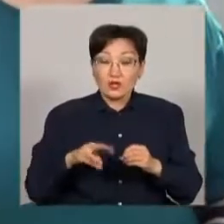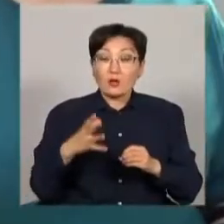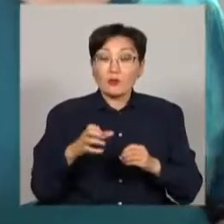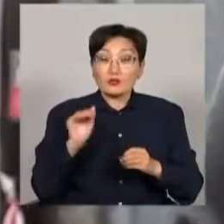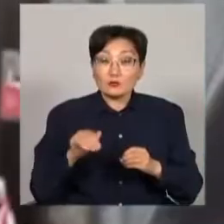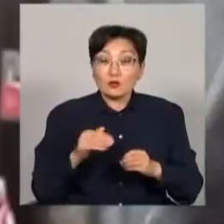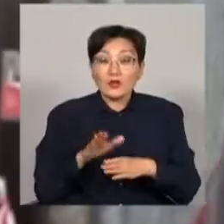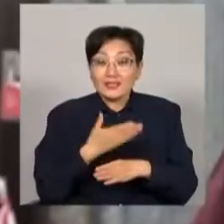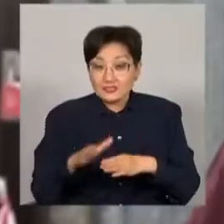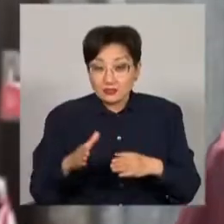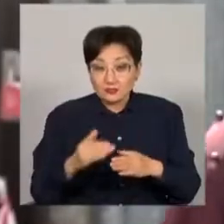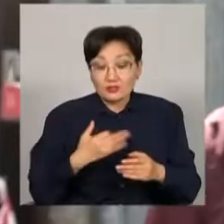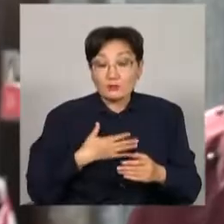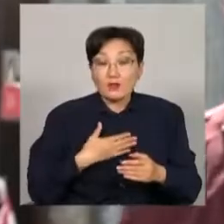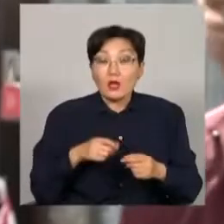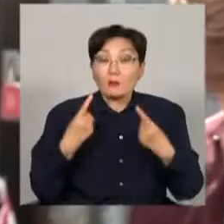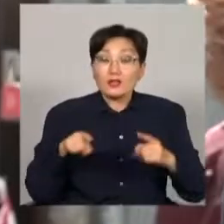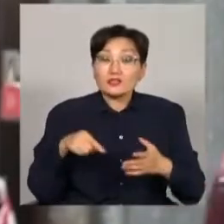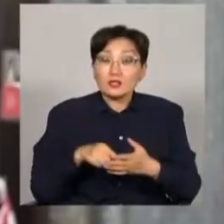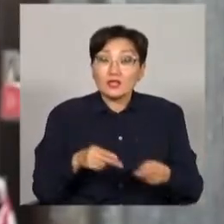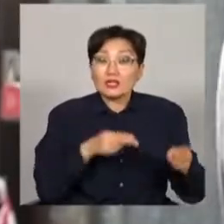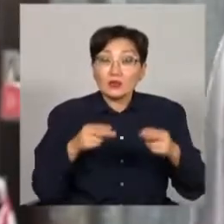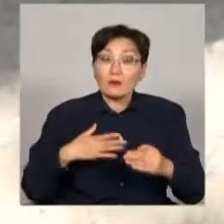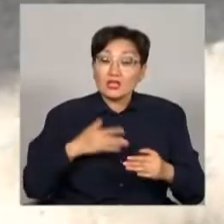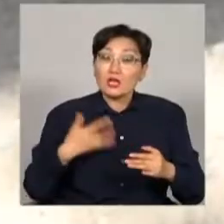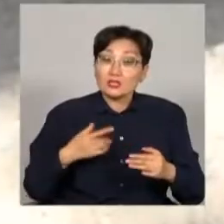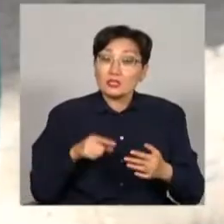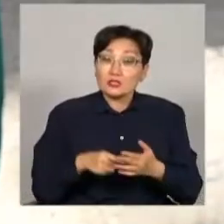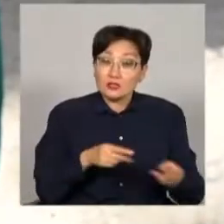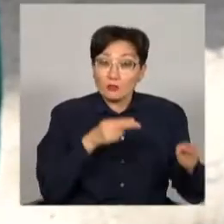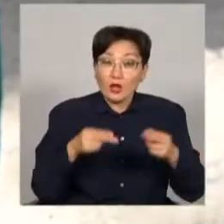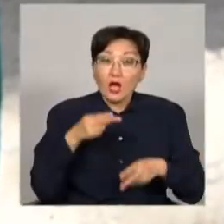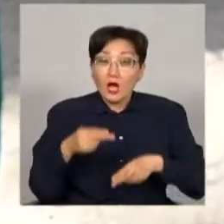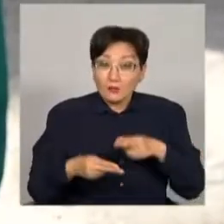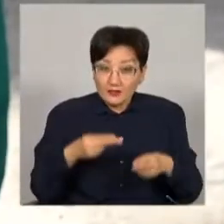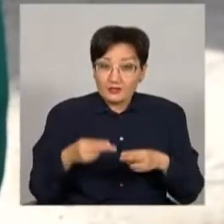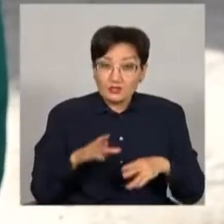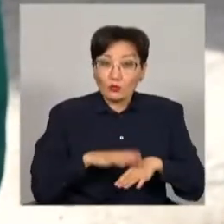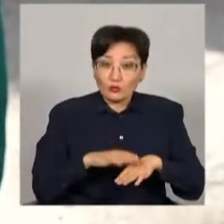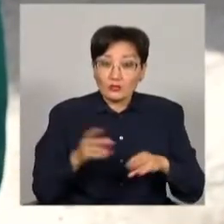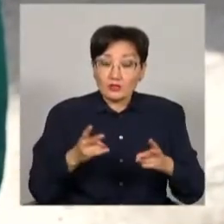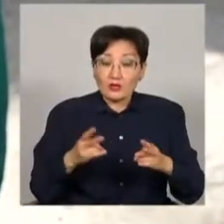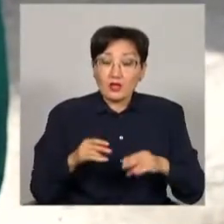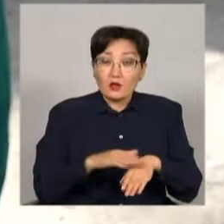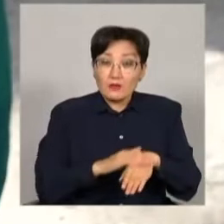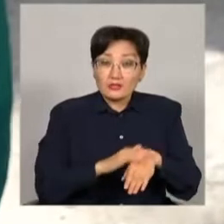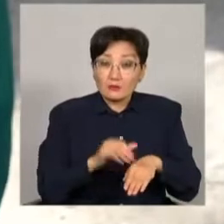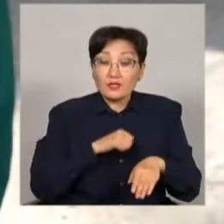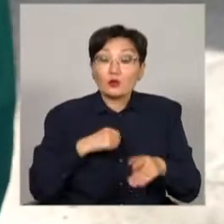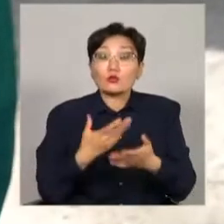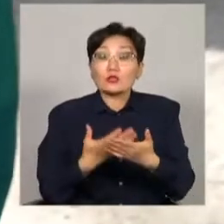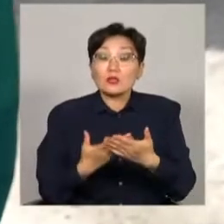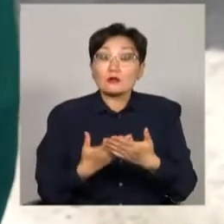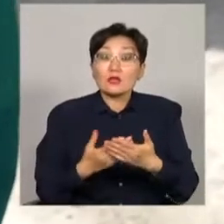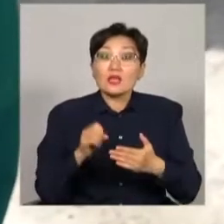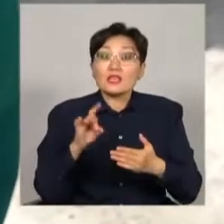15 миллион 500-ден бөлек ол. Біз міне бәріміз басқа қаладан келгенбіз. Мен Тараз қаласынан келген мысалы. Операция тұр қолыма. Мажаға міне көрсеттім, ана